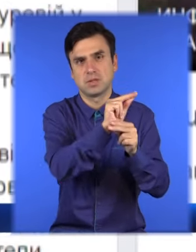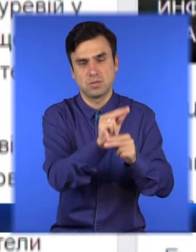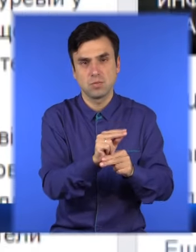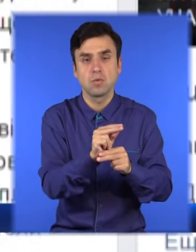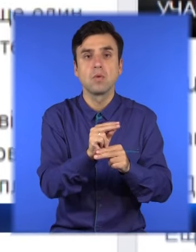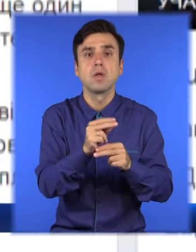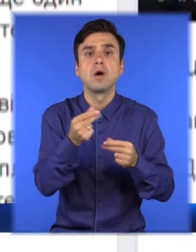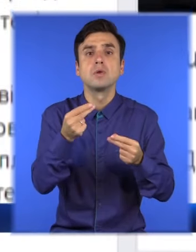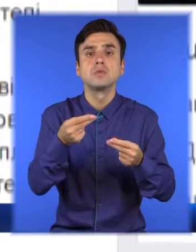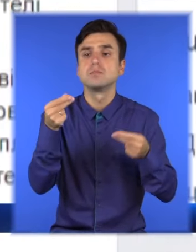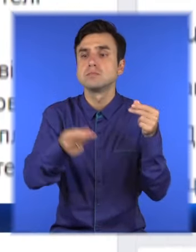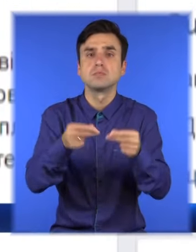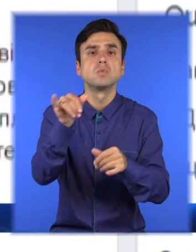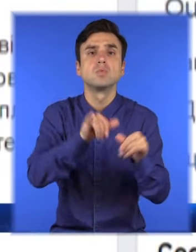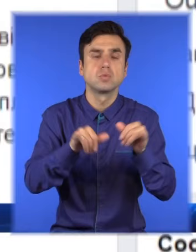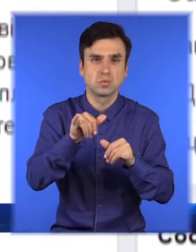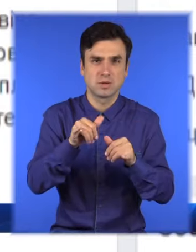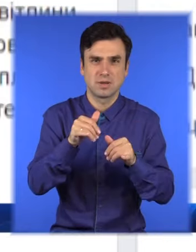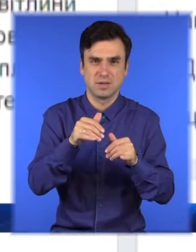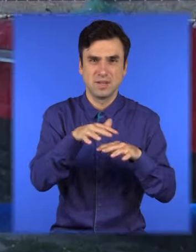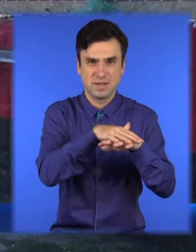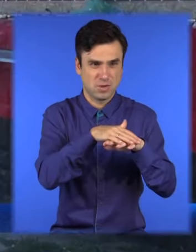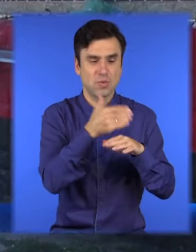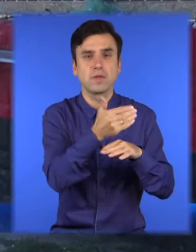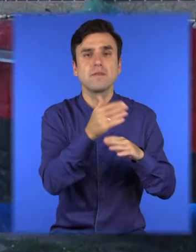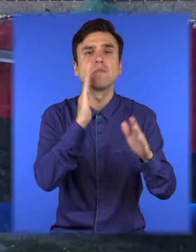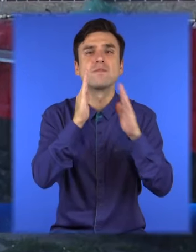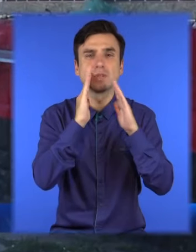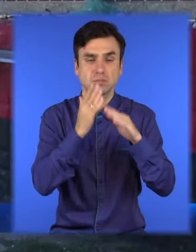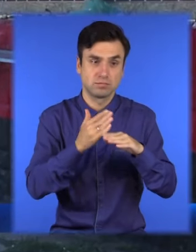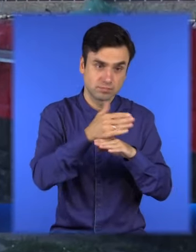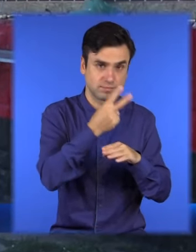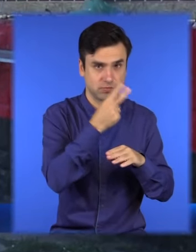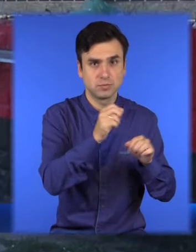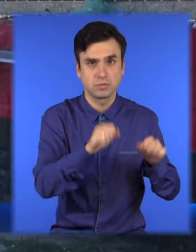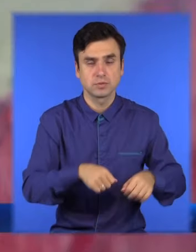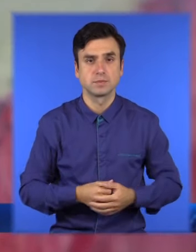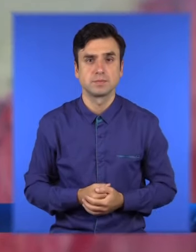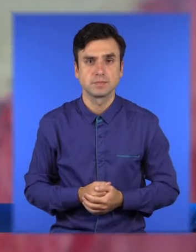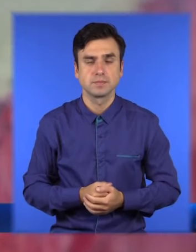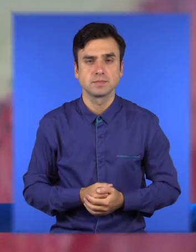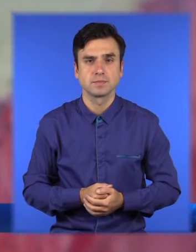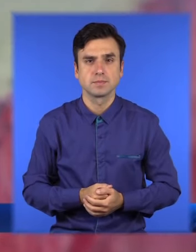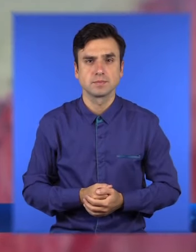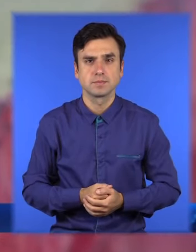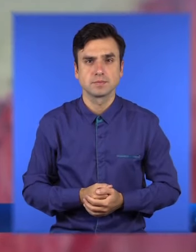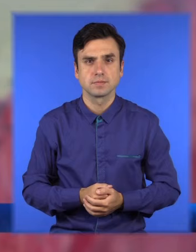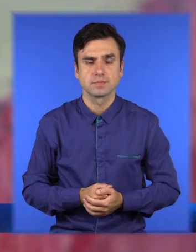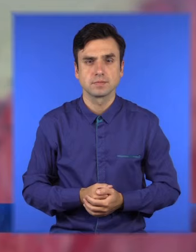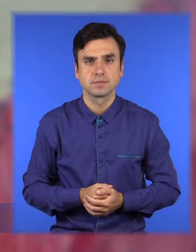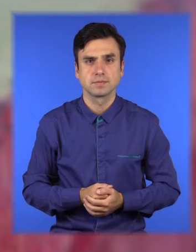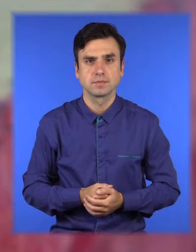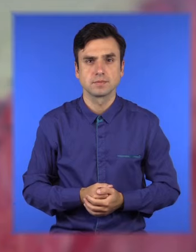своїй Facebook-спільноті. Сподіваються, що разом вдасться оновити народну стелу героїв на 95-му кварталі. Олександр Фофілатів,